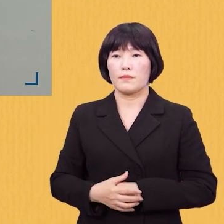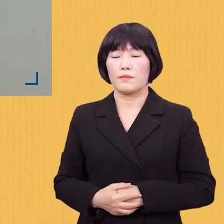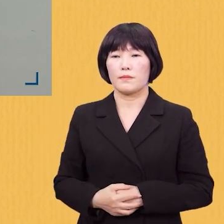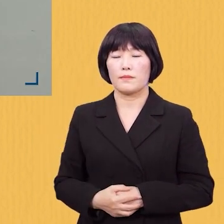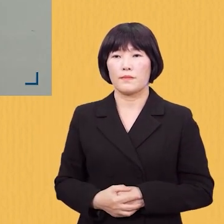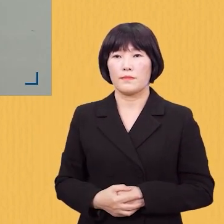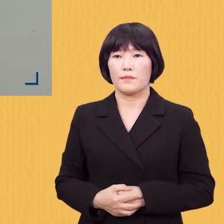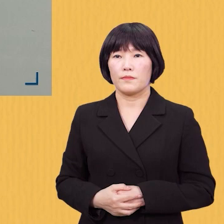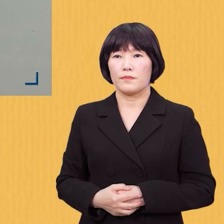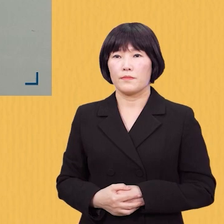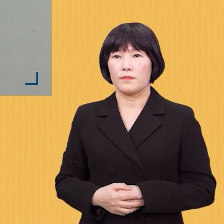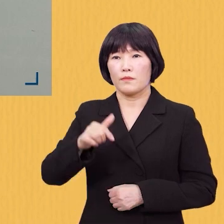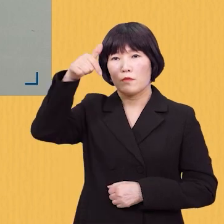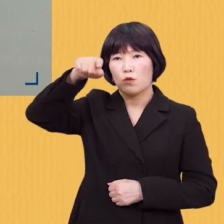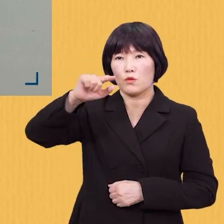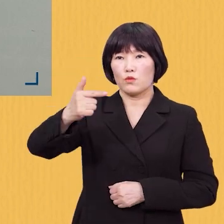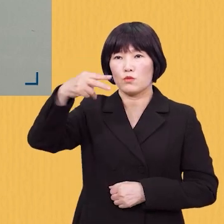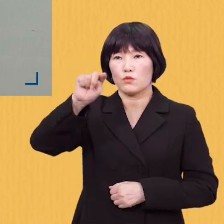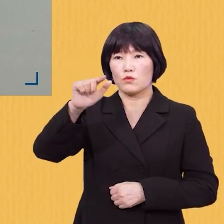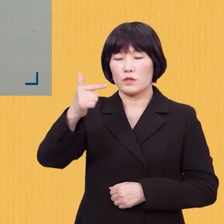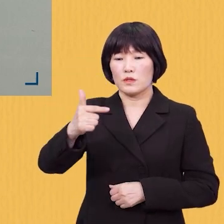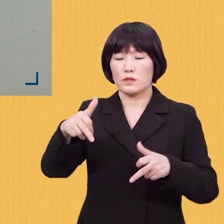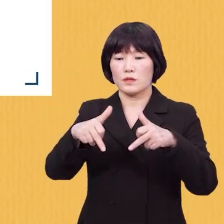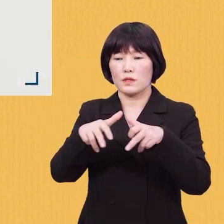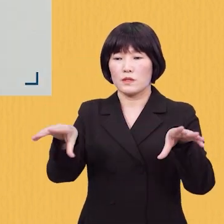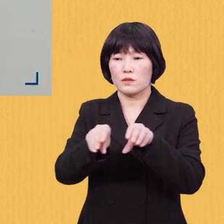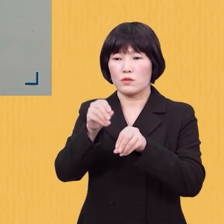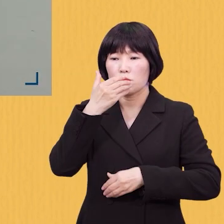군산시 장애인 종합복지관 박소연님,